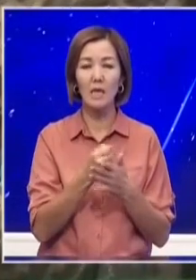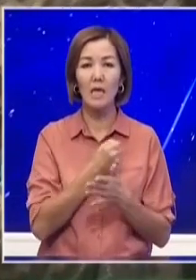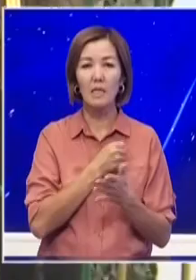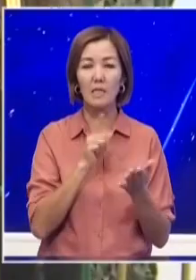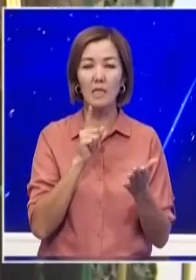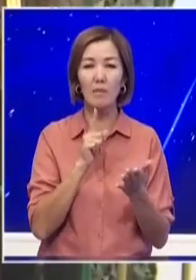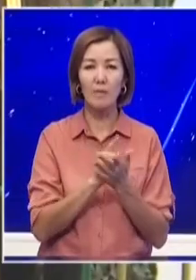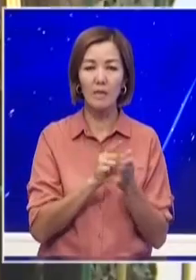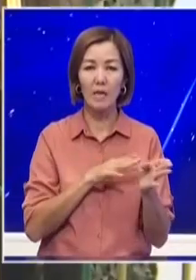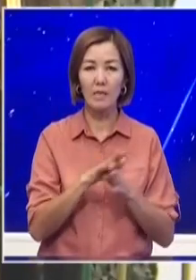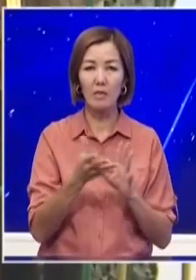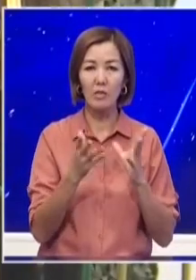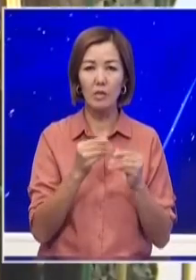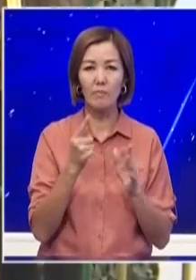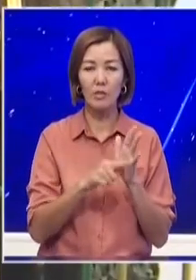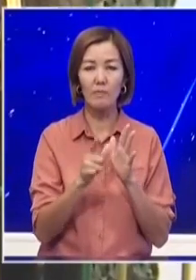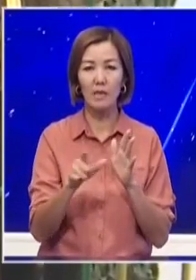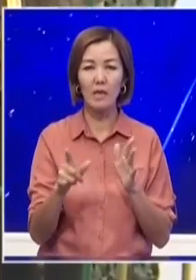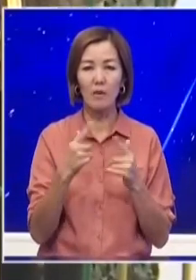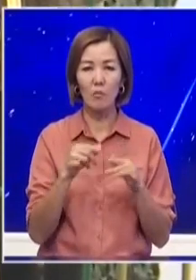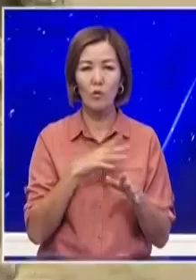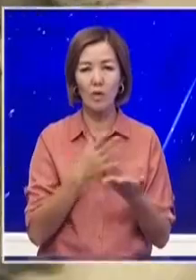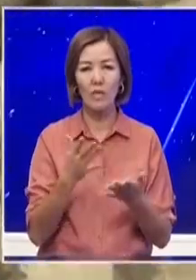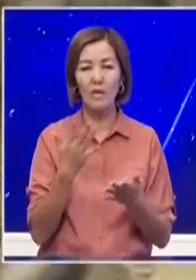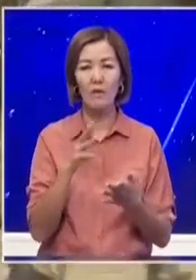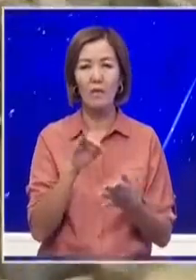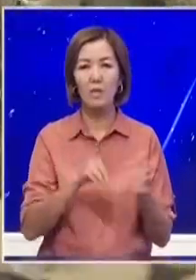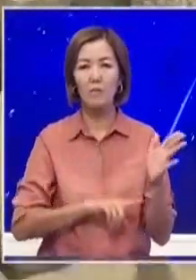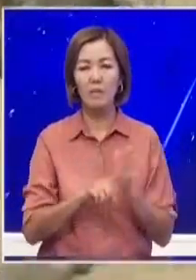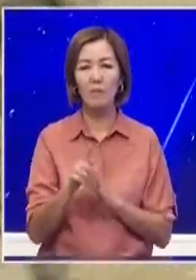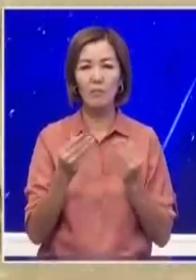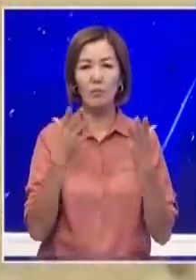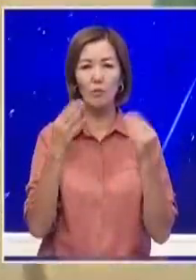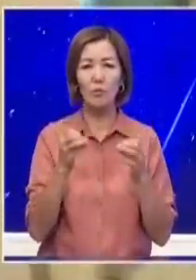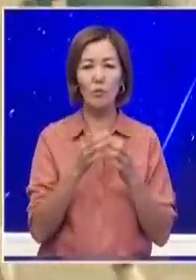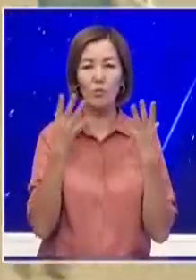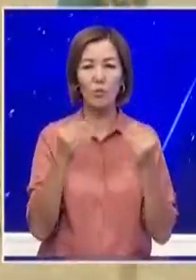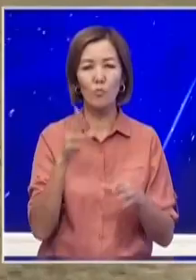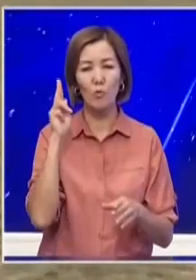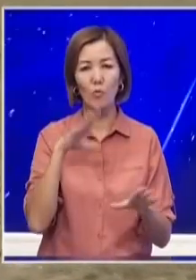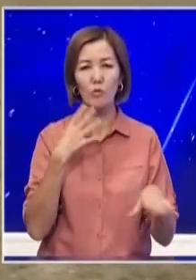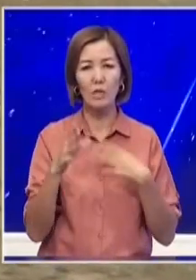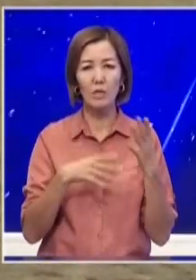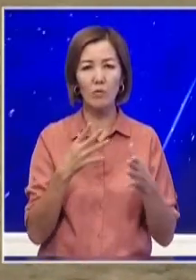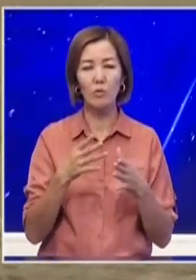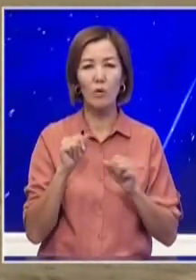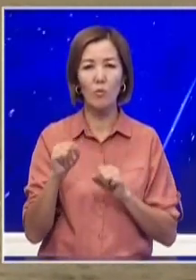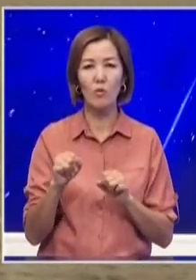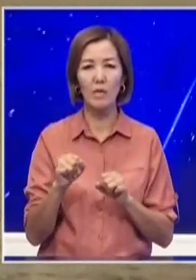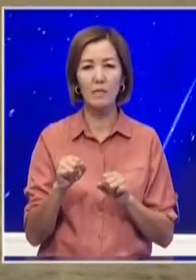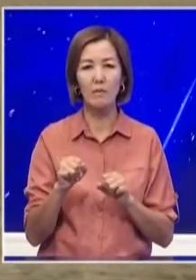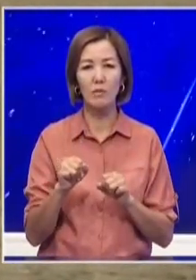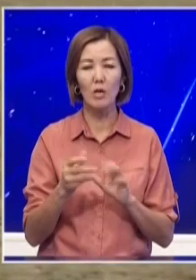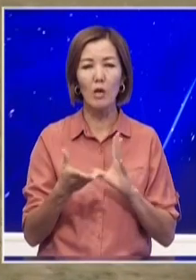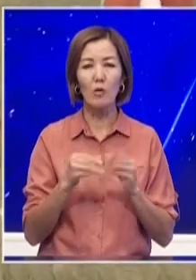әскери борышкерлер жалпы саны 72 адамды құрайды. Олар 5 тамыздан бастап бүгінге дейін 10 күн бойы жаттығу алаңында аумақтық